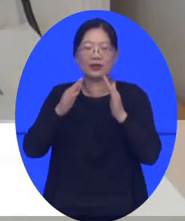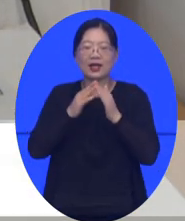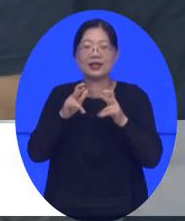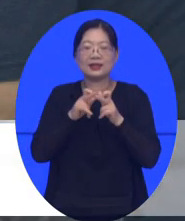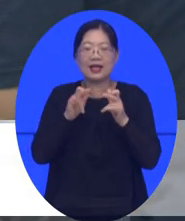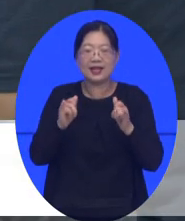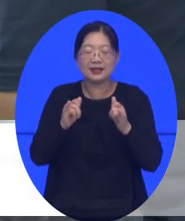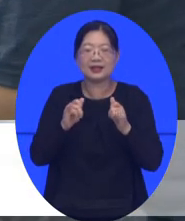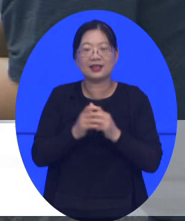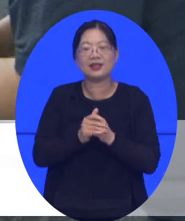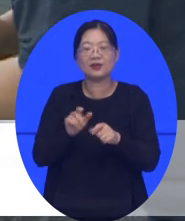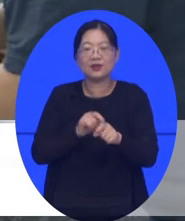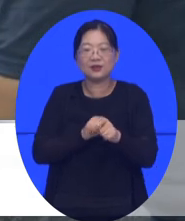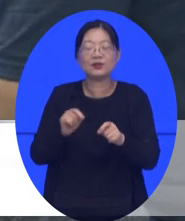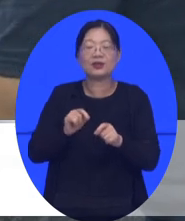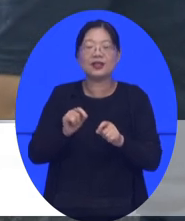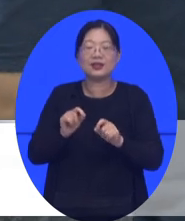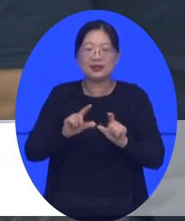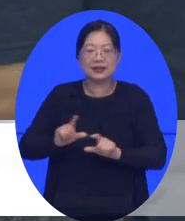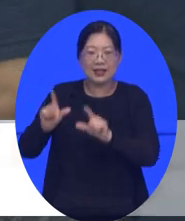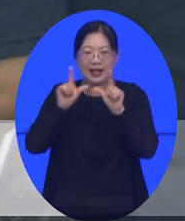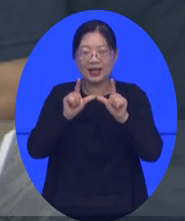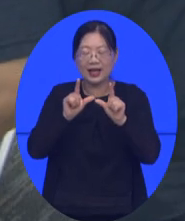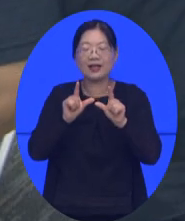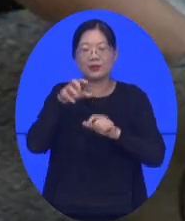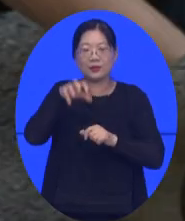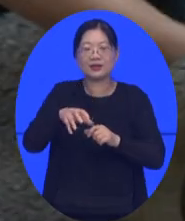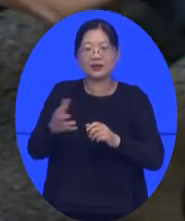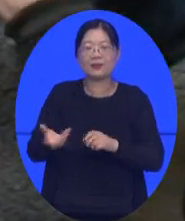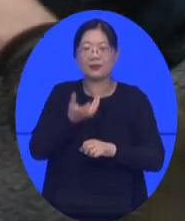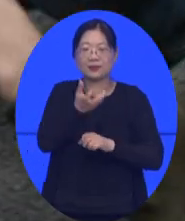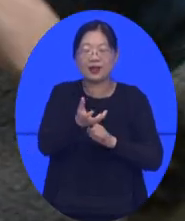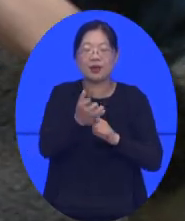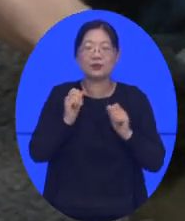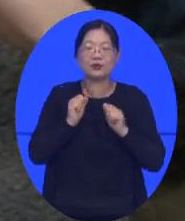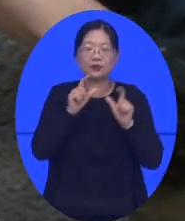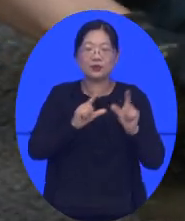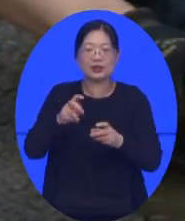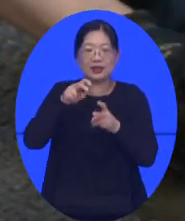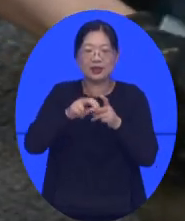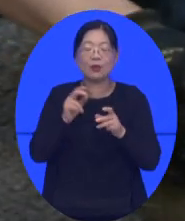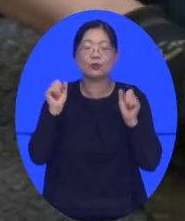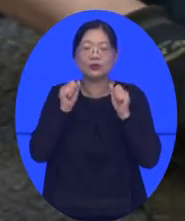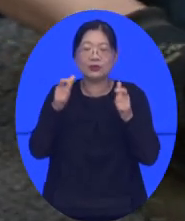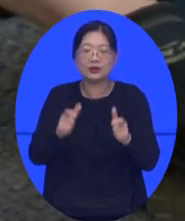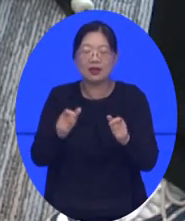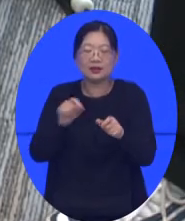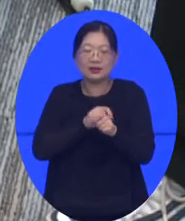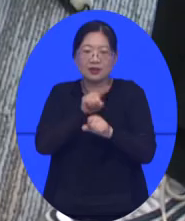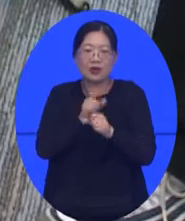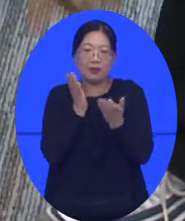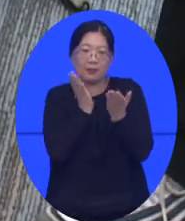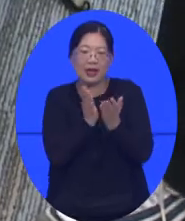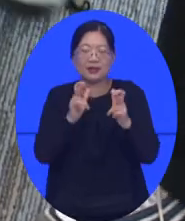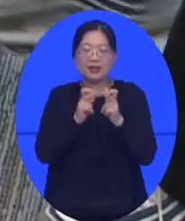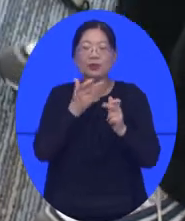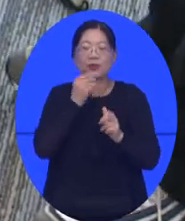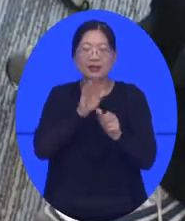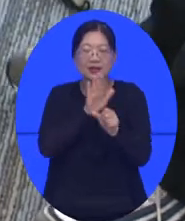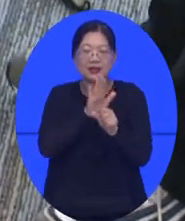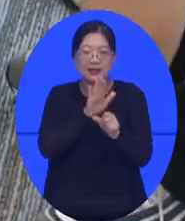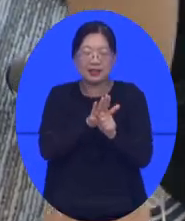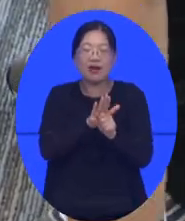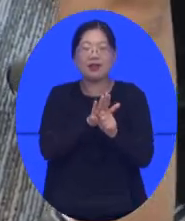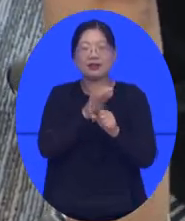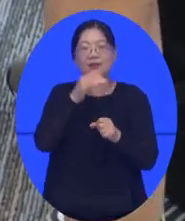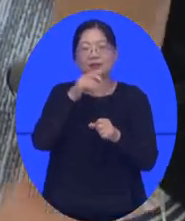점자도서관, 장애인 식생활 체험관 등이 입주했습니다. 북부 누림센터는 북부 지역 특성에 맞는 장애인 복지 지원